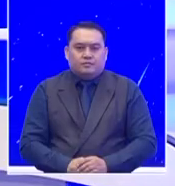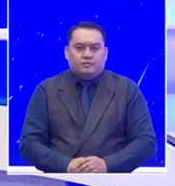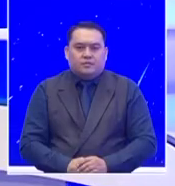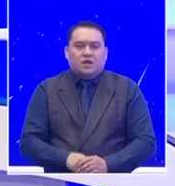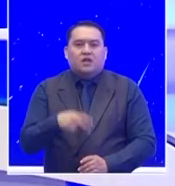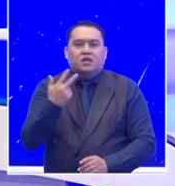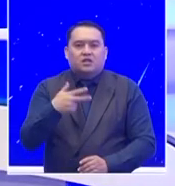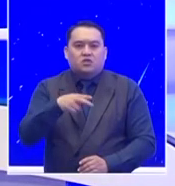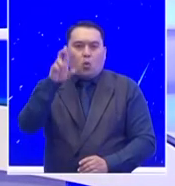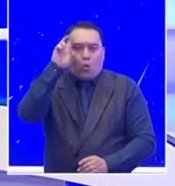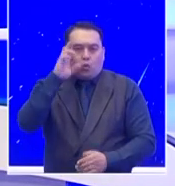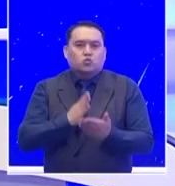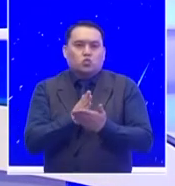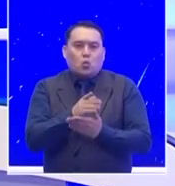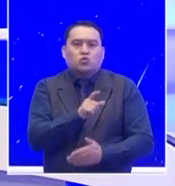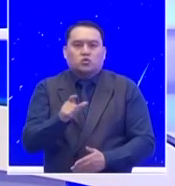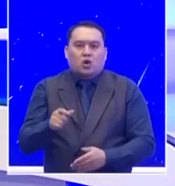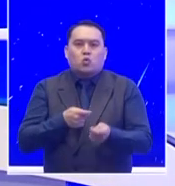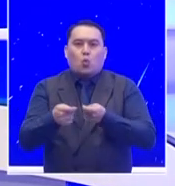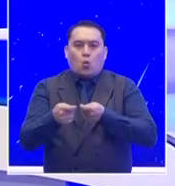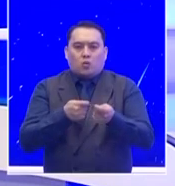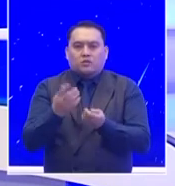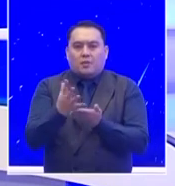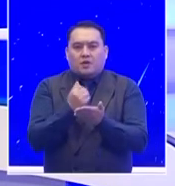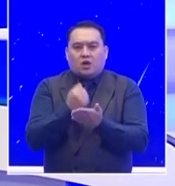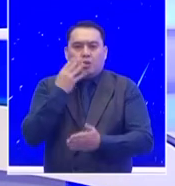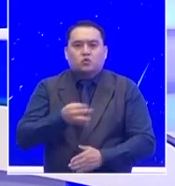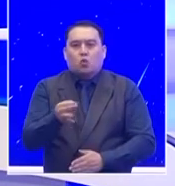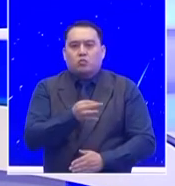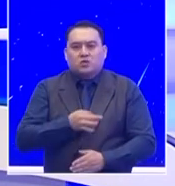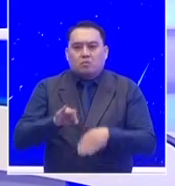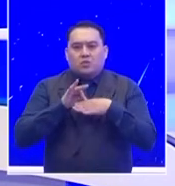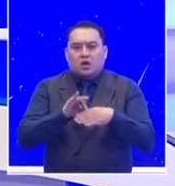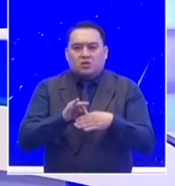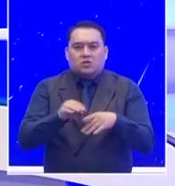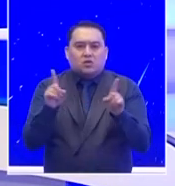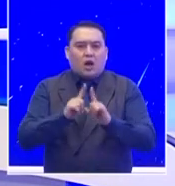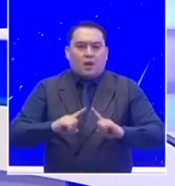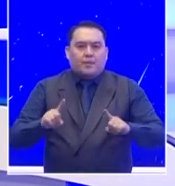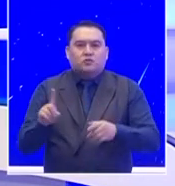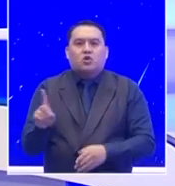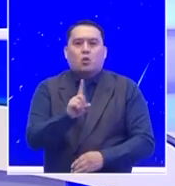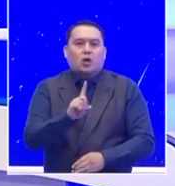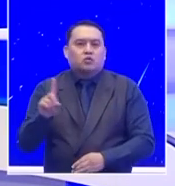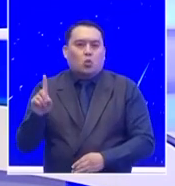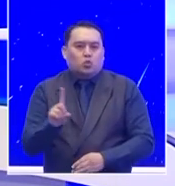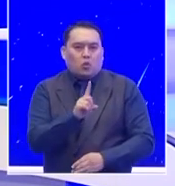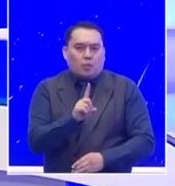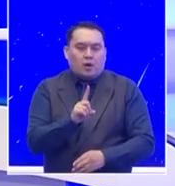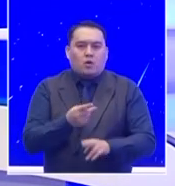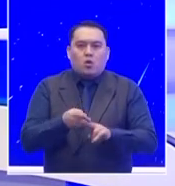Около 30 госслужащих из числа руководящего состава управления Алматинской области прошли необычную